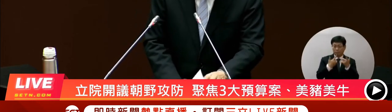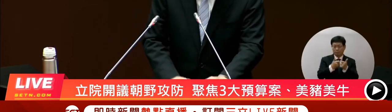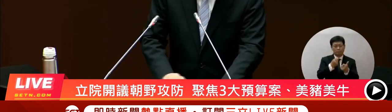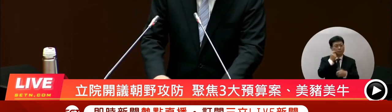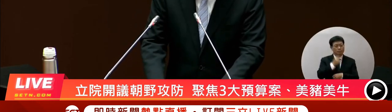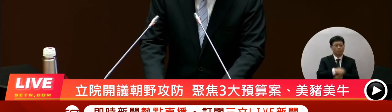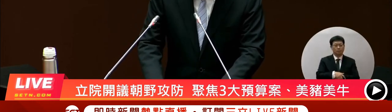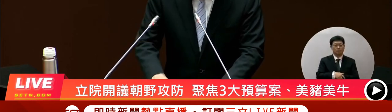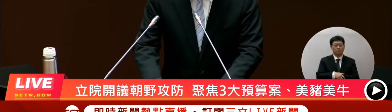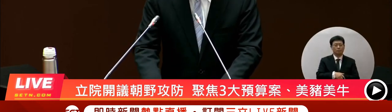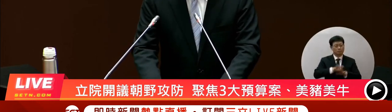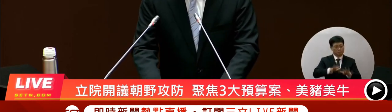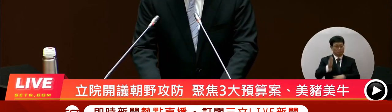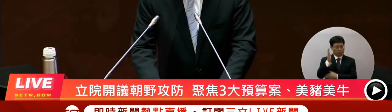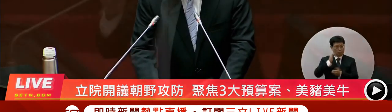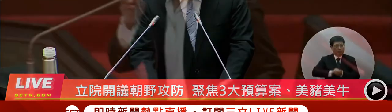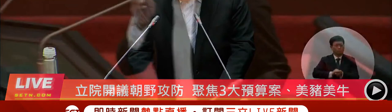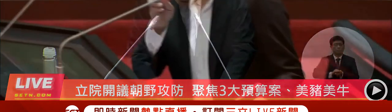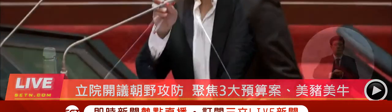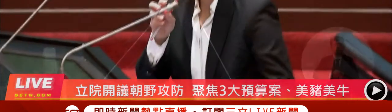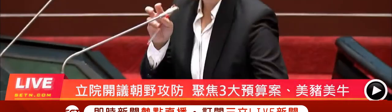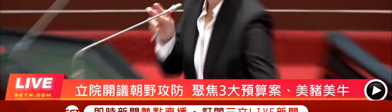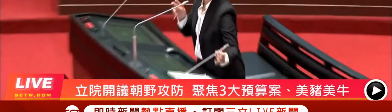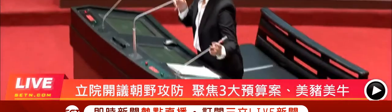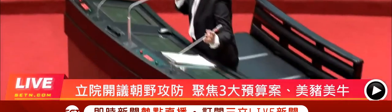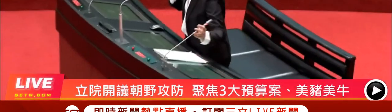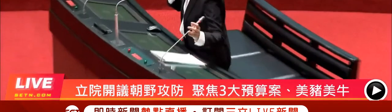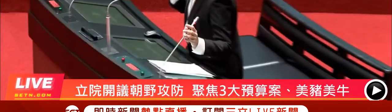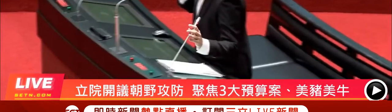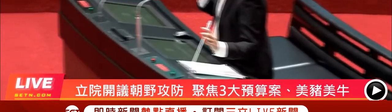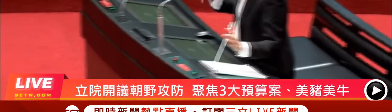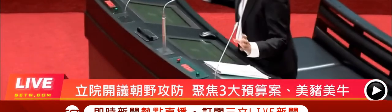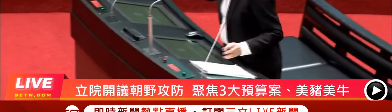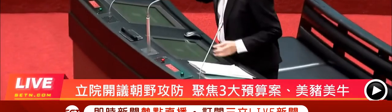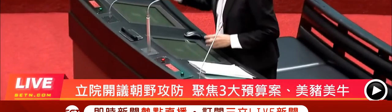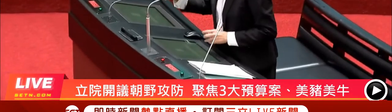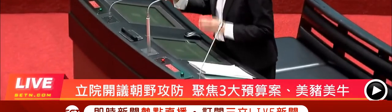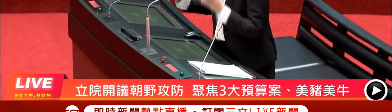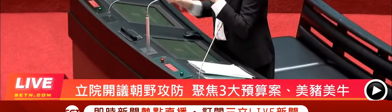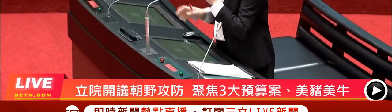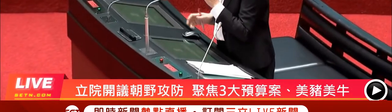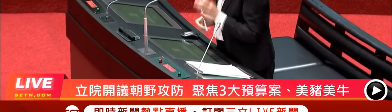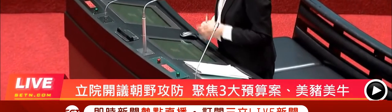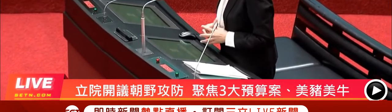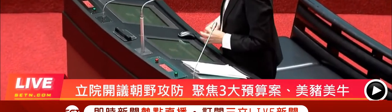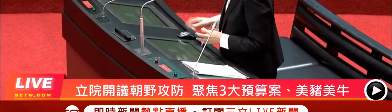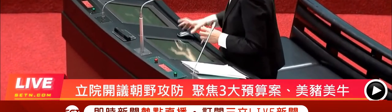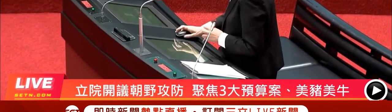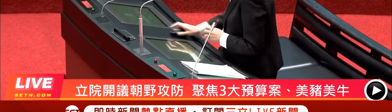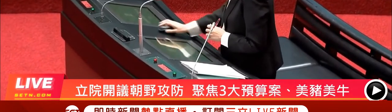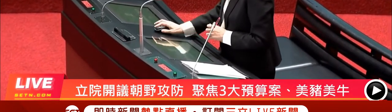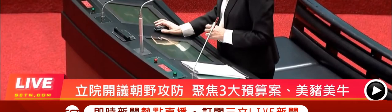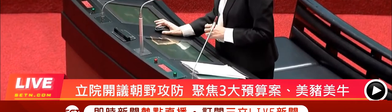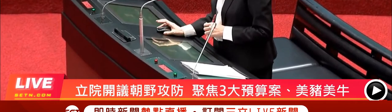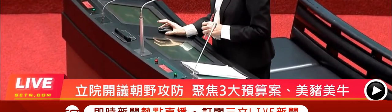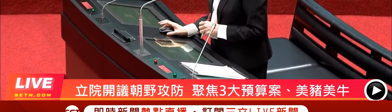此政府决定在确保。 主席好，我们有请苏院长。 好，请苏院长。